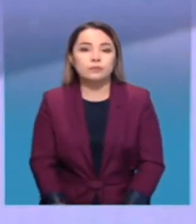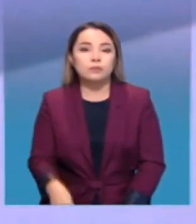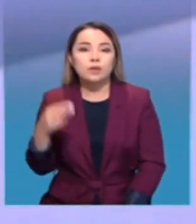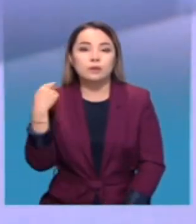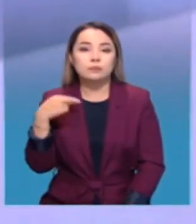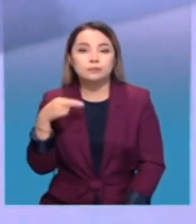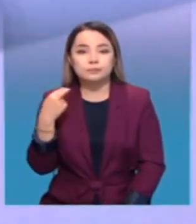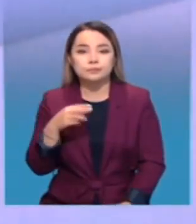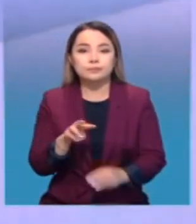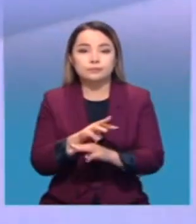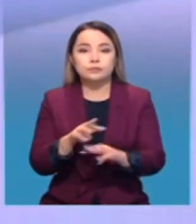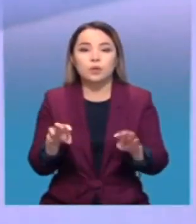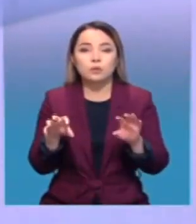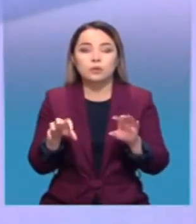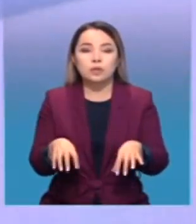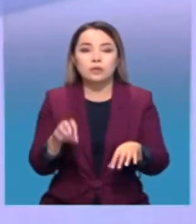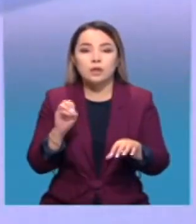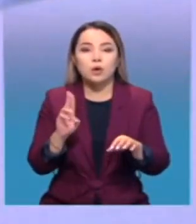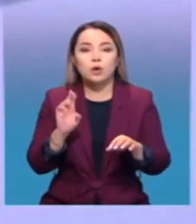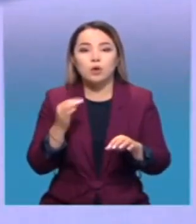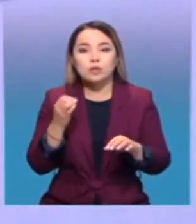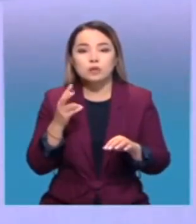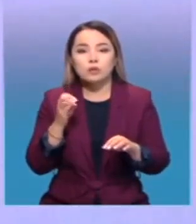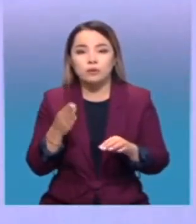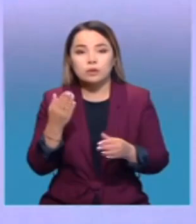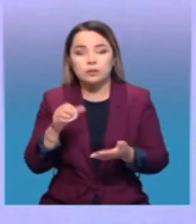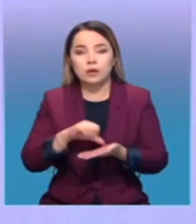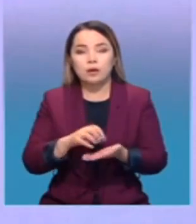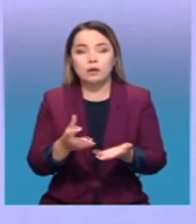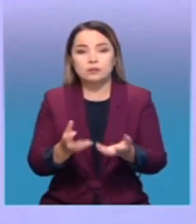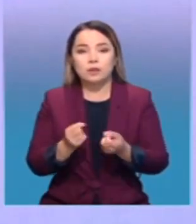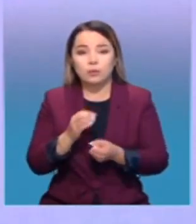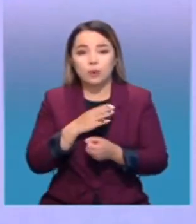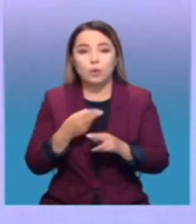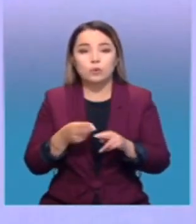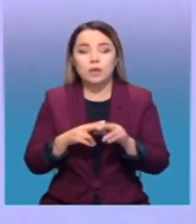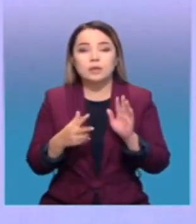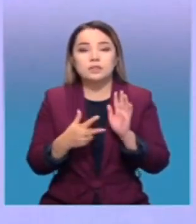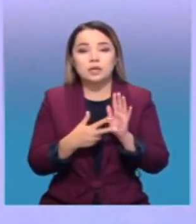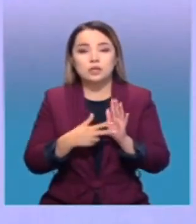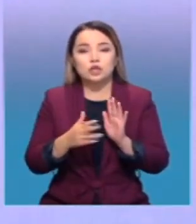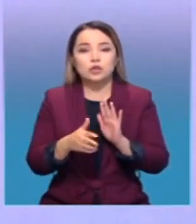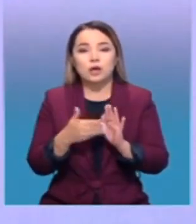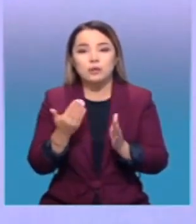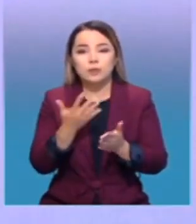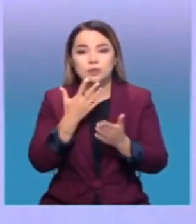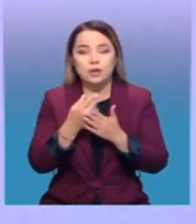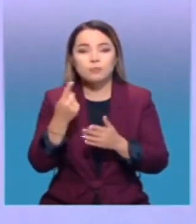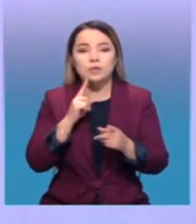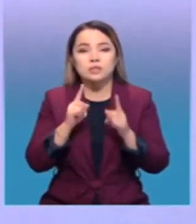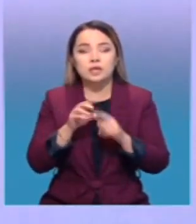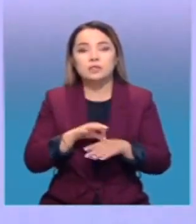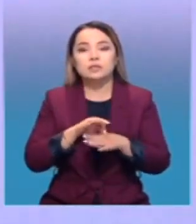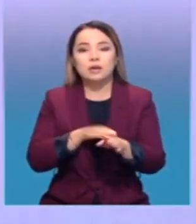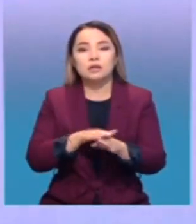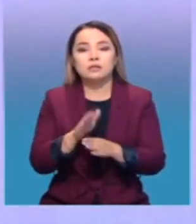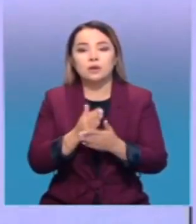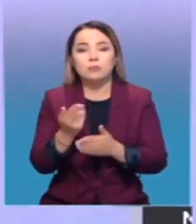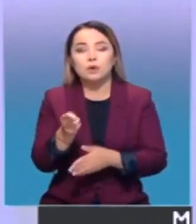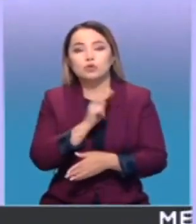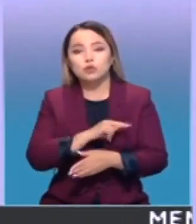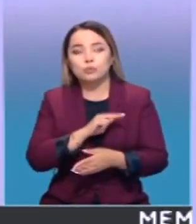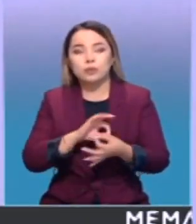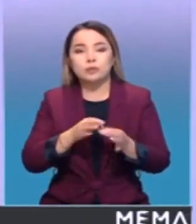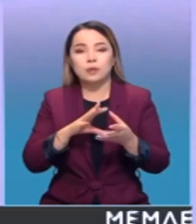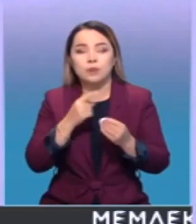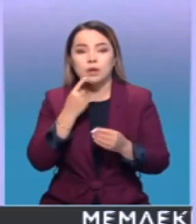Ал енді рет-ретімен президент мәжіліс төрағасы Ерлан Қошановты қабылдады. Ол 8-ші шақырылымның 1-ші сессиясы аясындағы жұмыстар